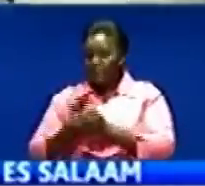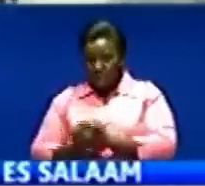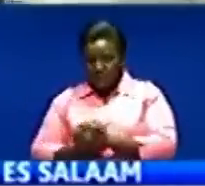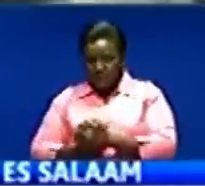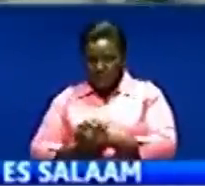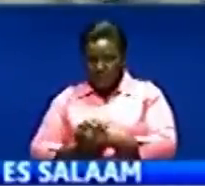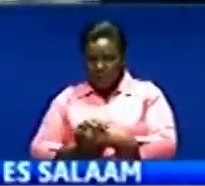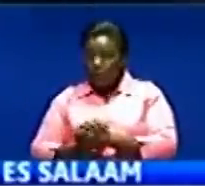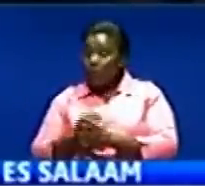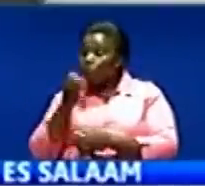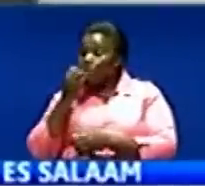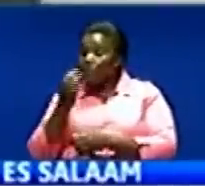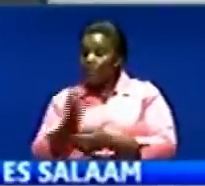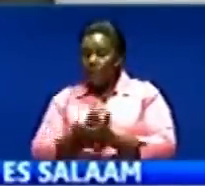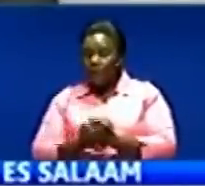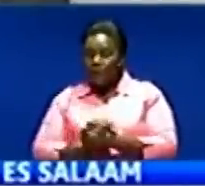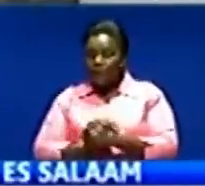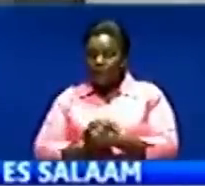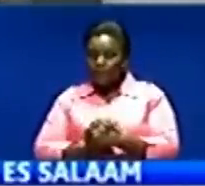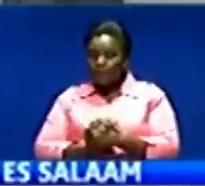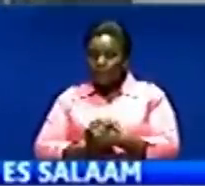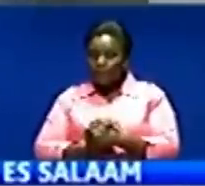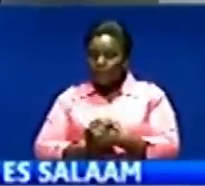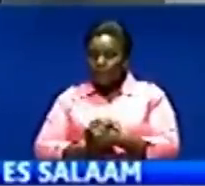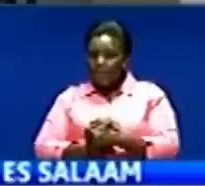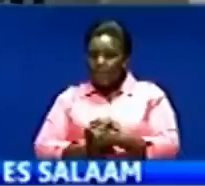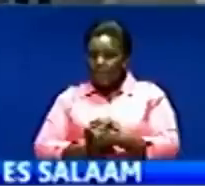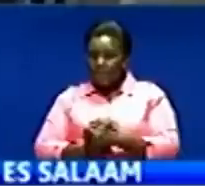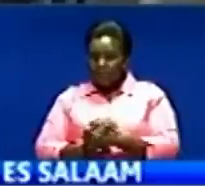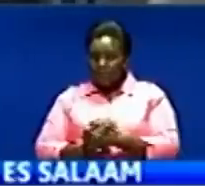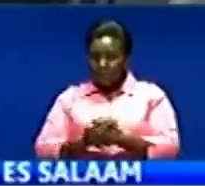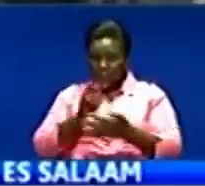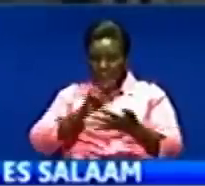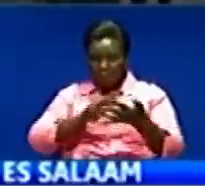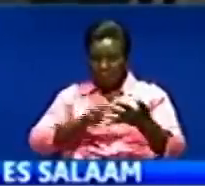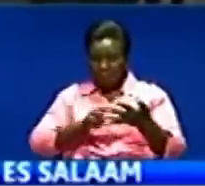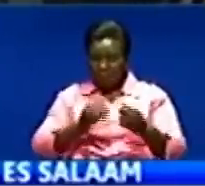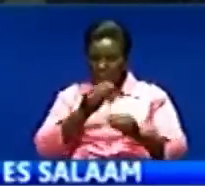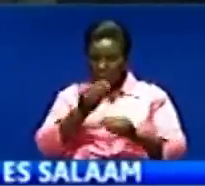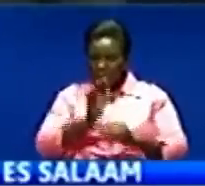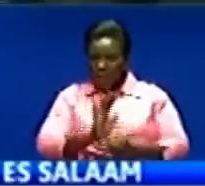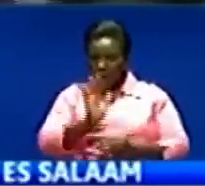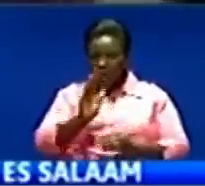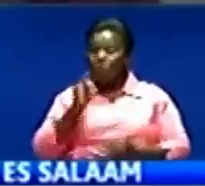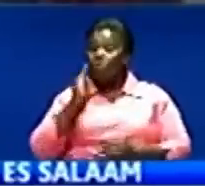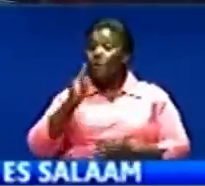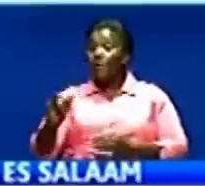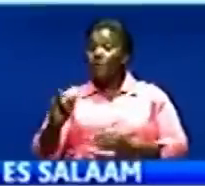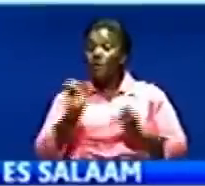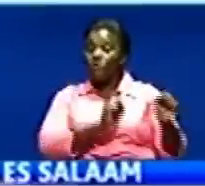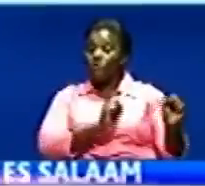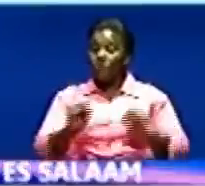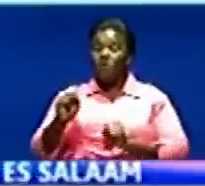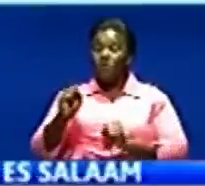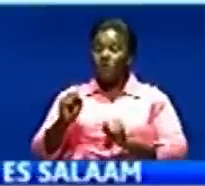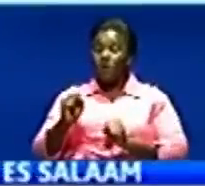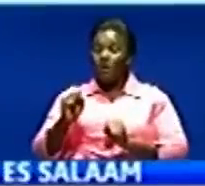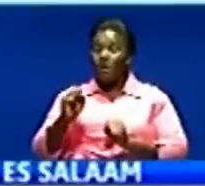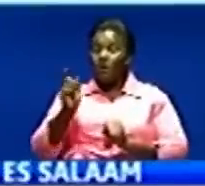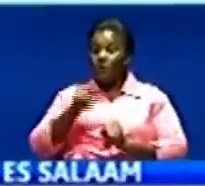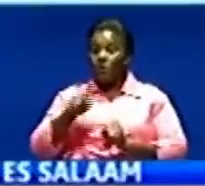wakati wakijua ni kosa. Baada ya washtakiwa hao kusomewa shtaka linalowakabili, wamekana kutenda kosa hilo na kuomba